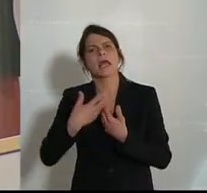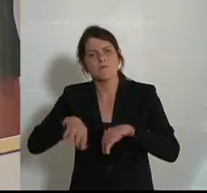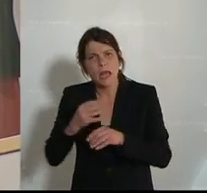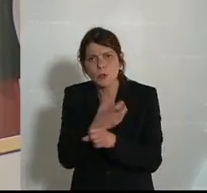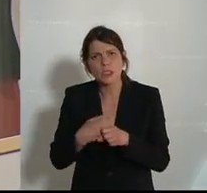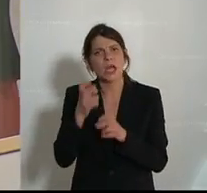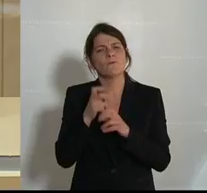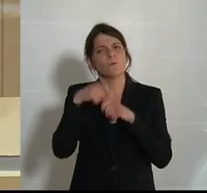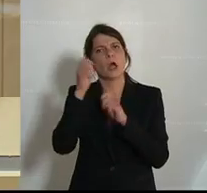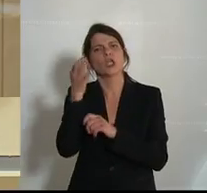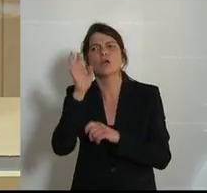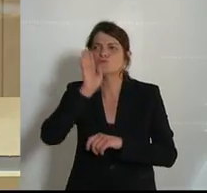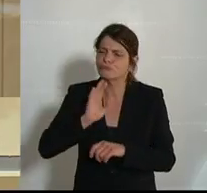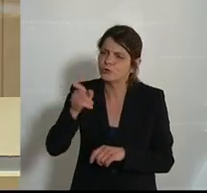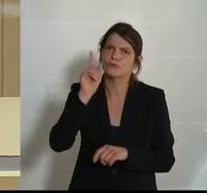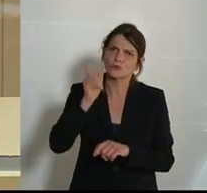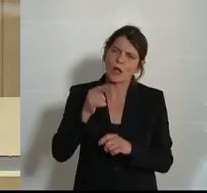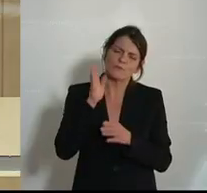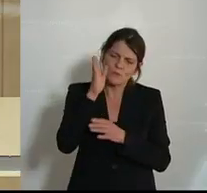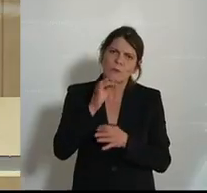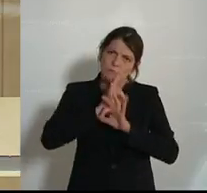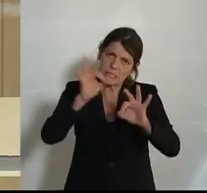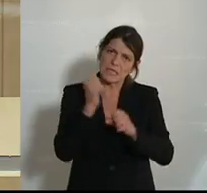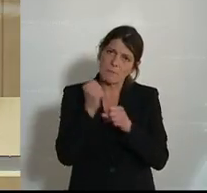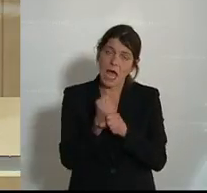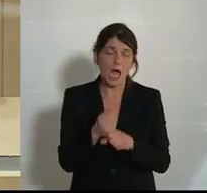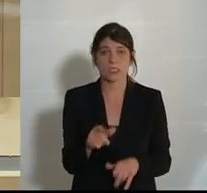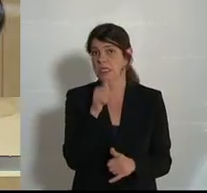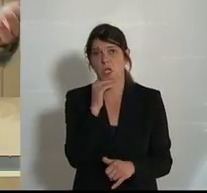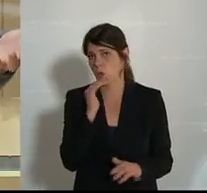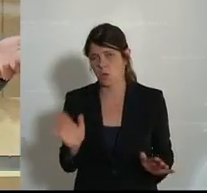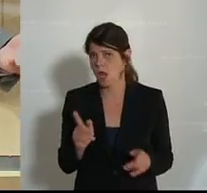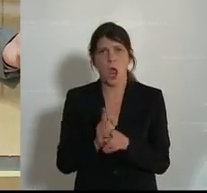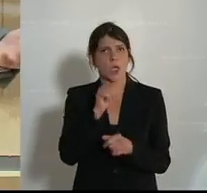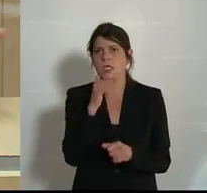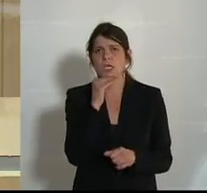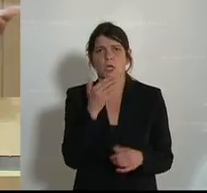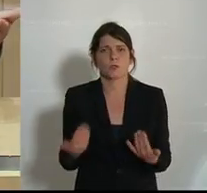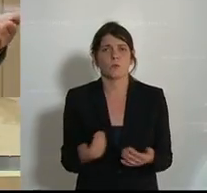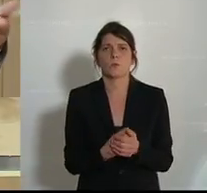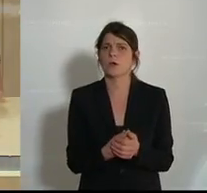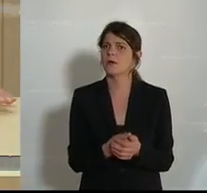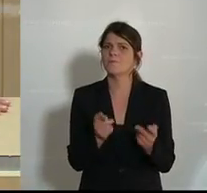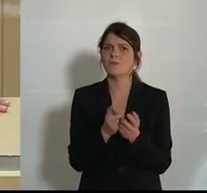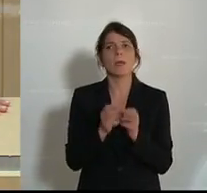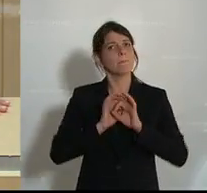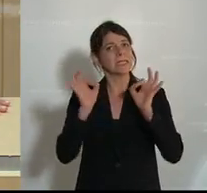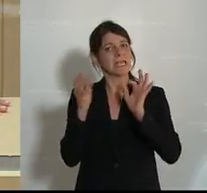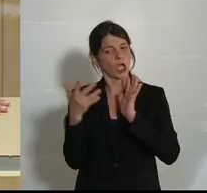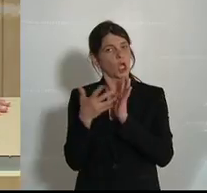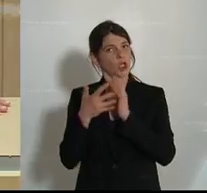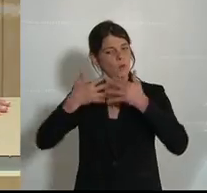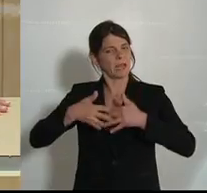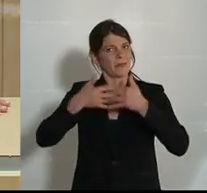gemeinnützigen Wohnbauträger und sagen, bitte macht es besser. Und es reicht natürlich auch nicht, dass man bessere